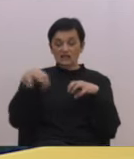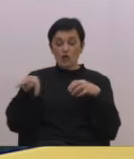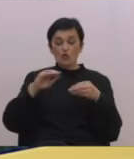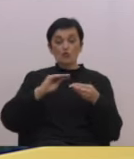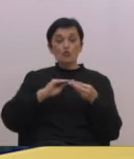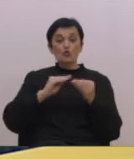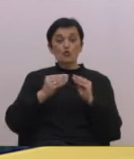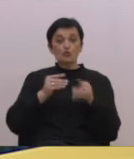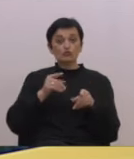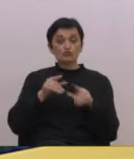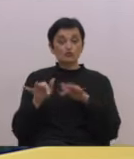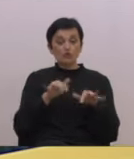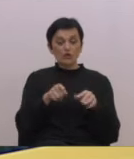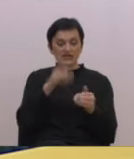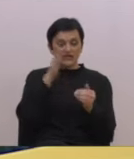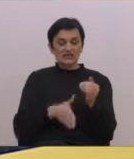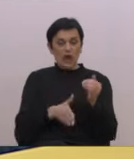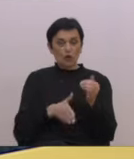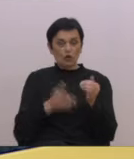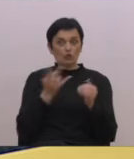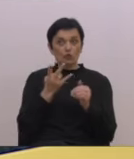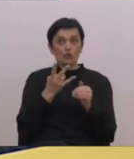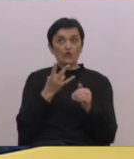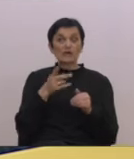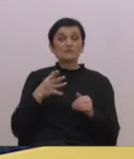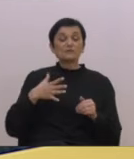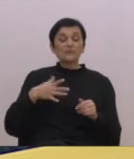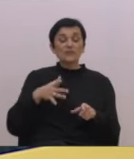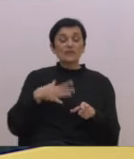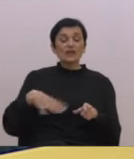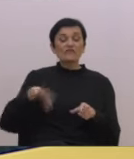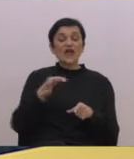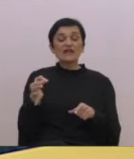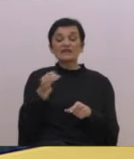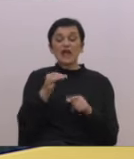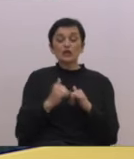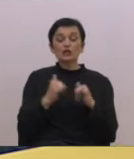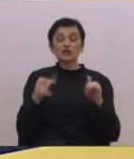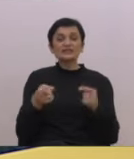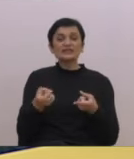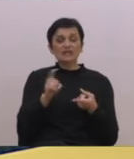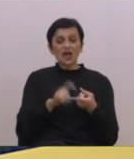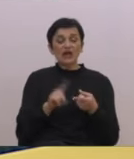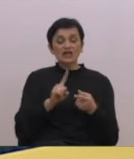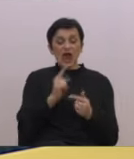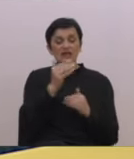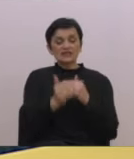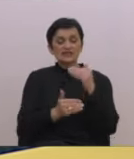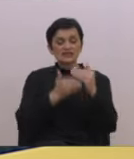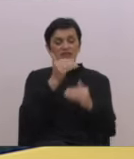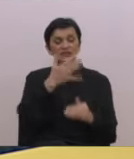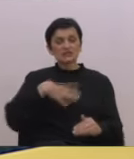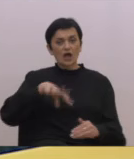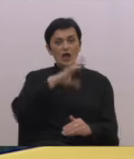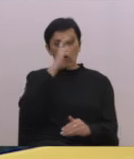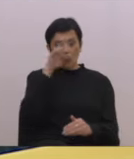და დასრულდეს. როგორი უნდა იყოს ამ ქვეყნის რეგიონული განვითარება? ამასთან დაკავშირებით, რა წინსვლა აქვს საქართველოს